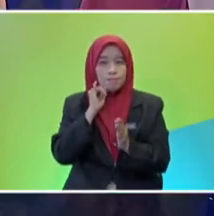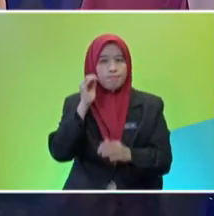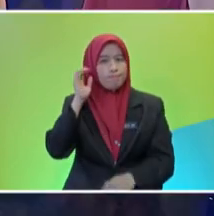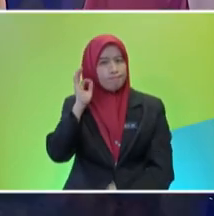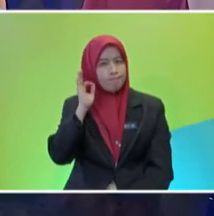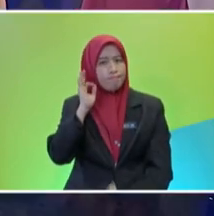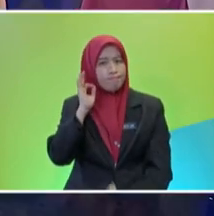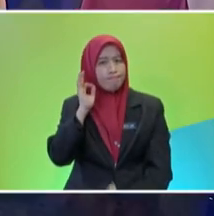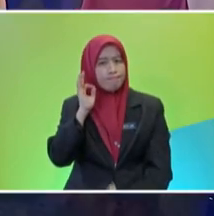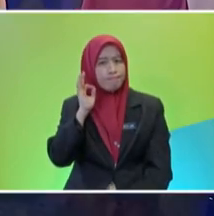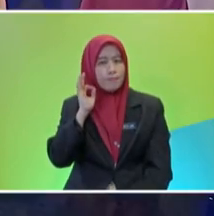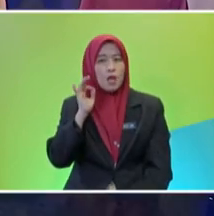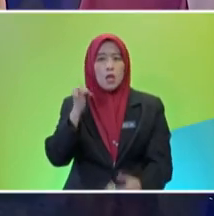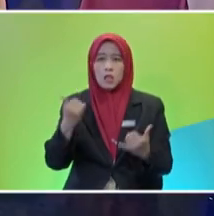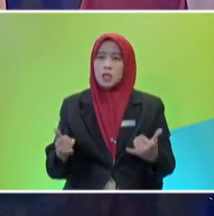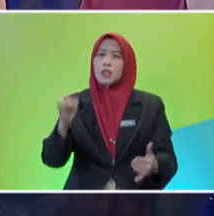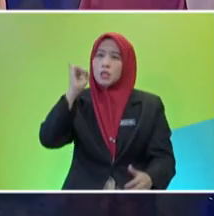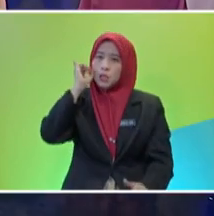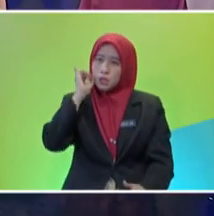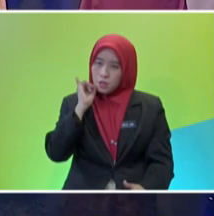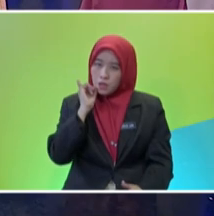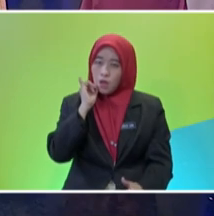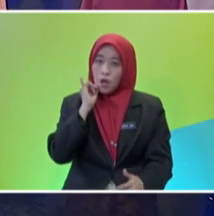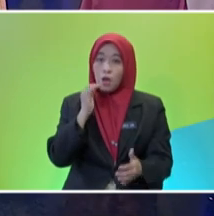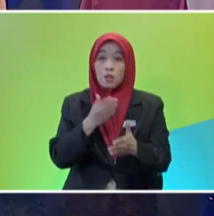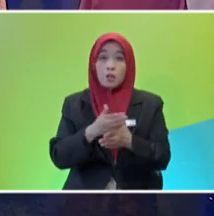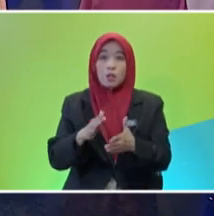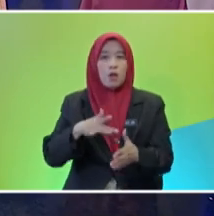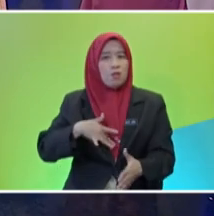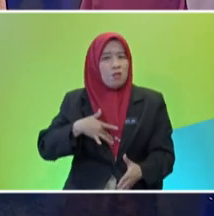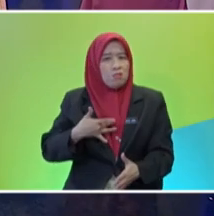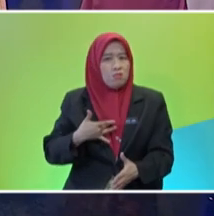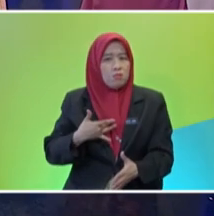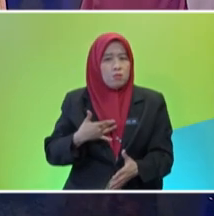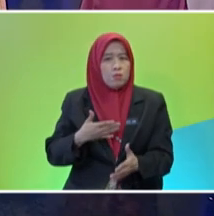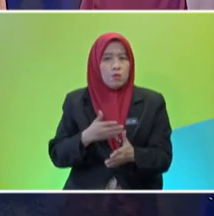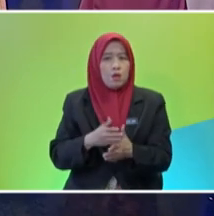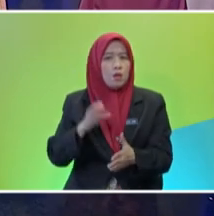Sekarang ni Isha tengah rasanya macam tengah mendengar